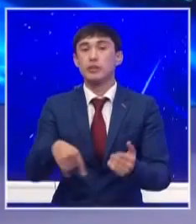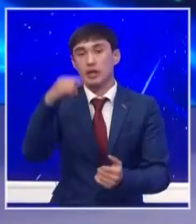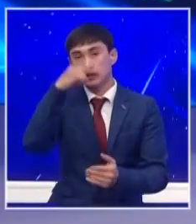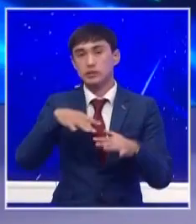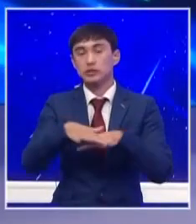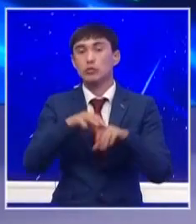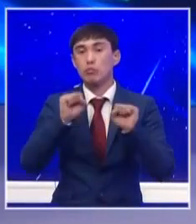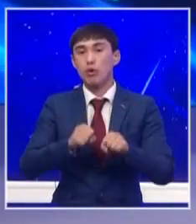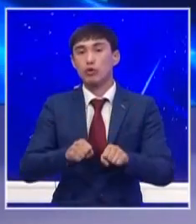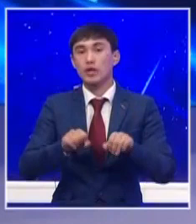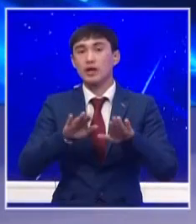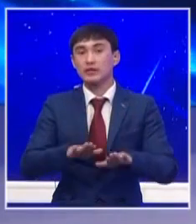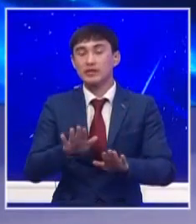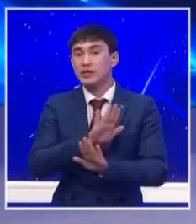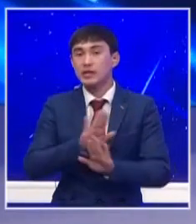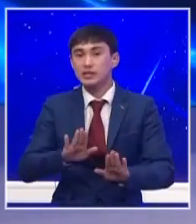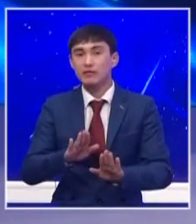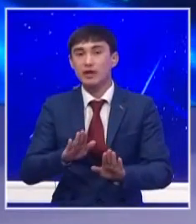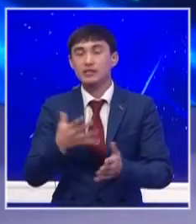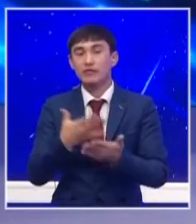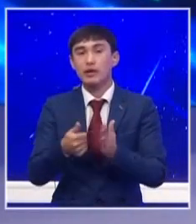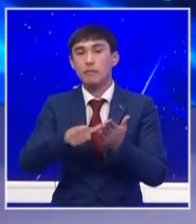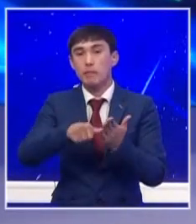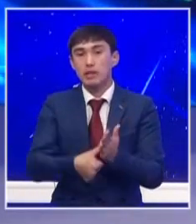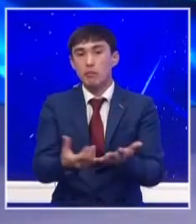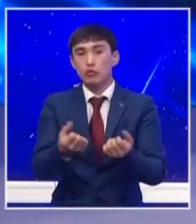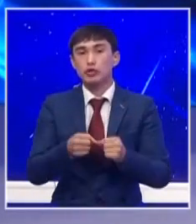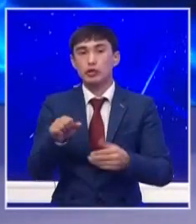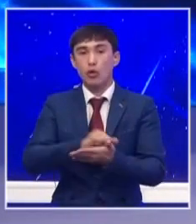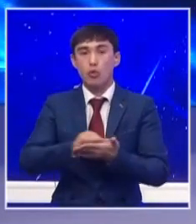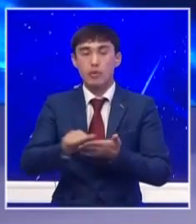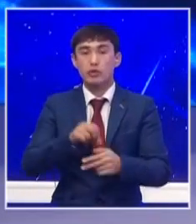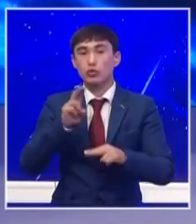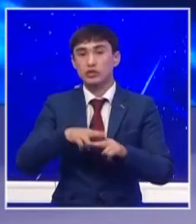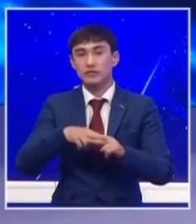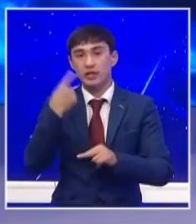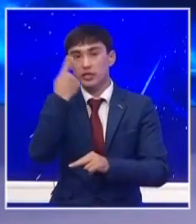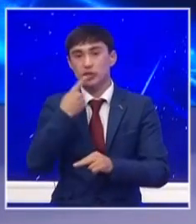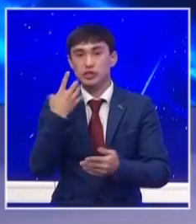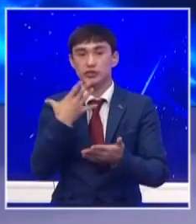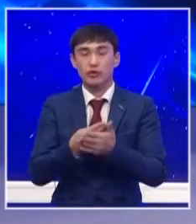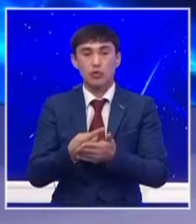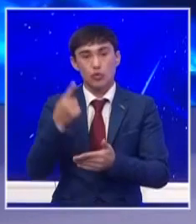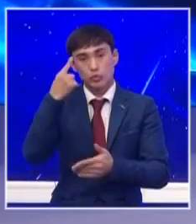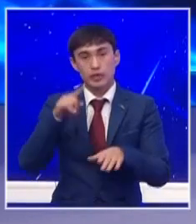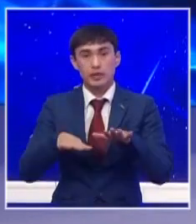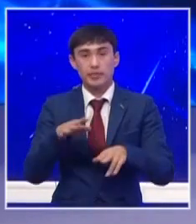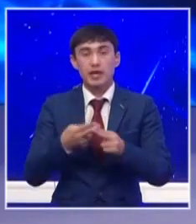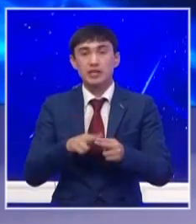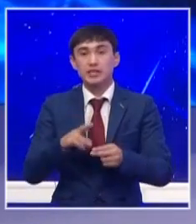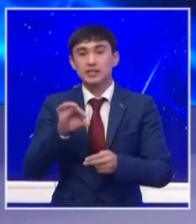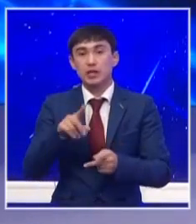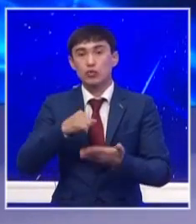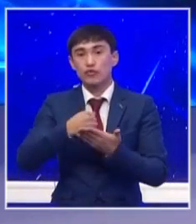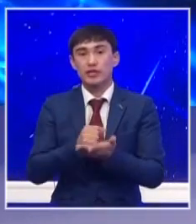казахстанцы могут оставлять или не оставлять отпечатки пальцев при получении документов удостоверяющих личность на своё усмотрение